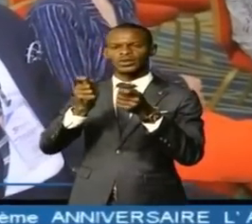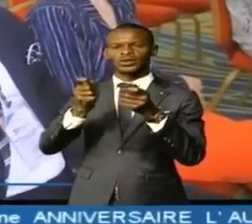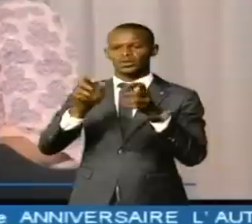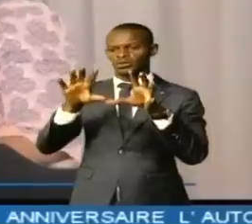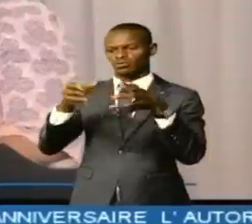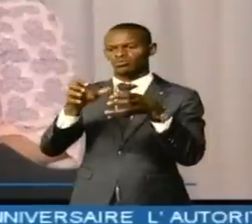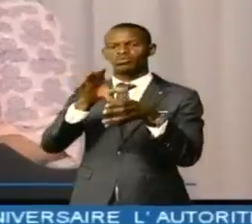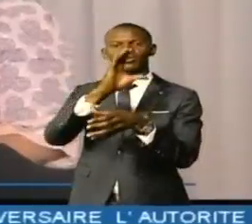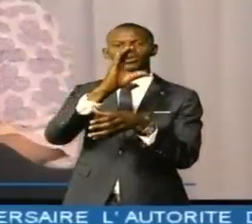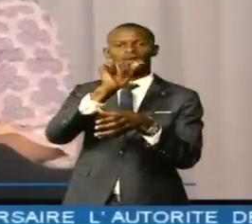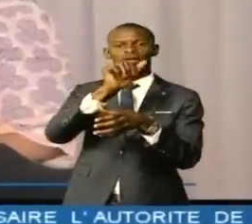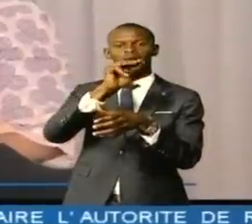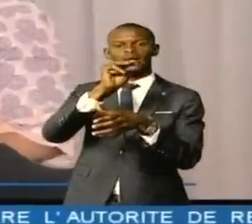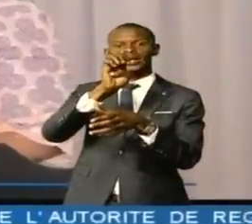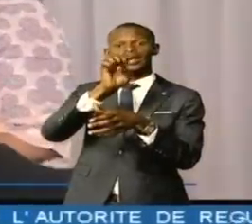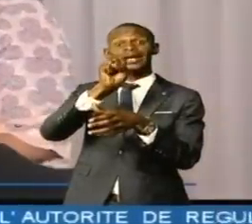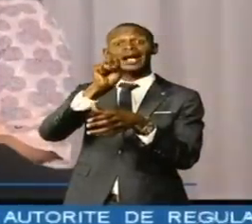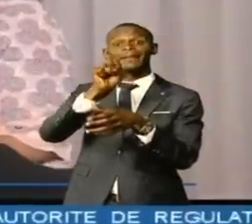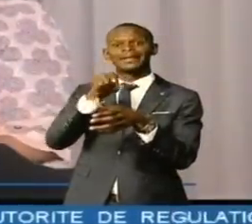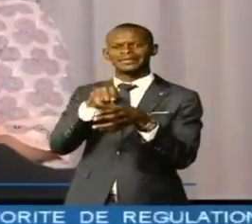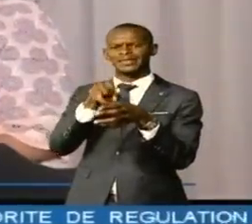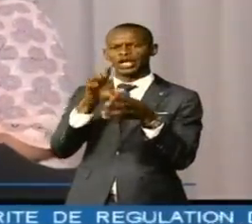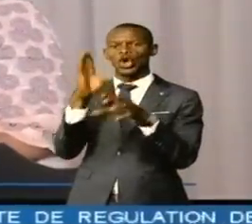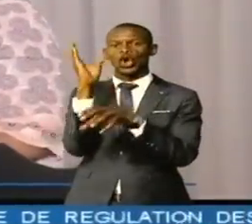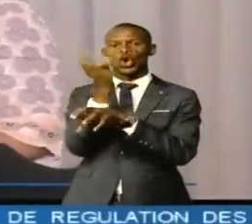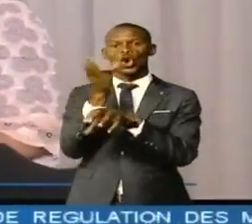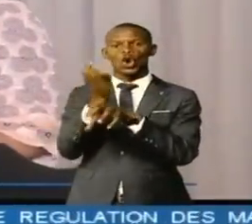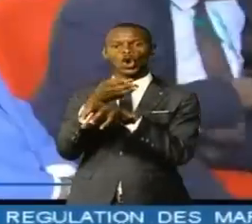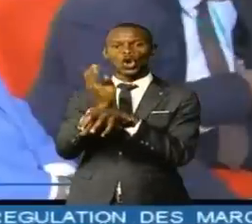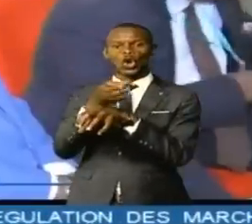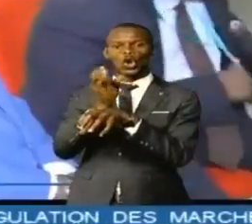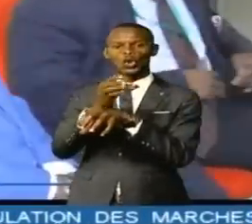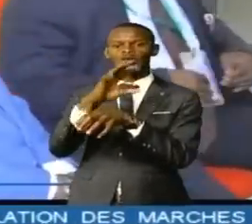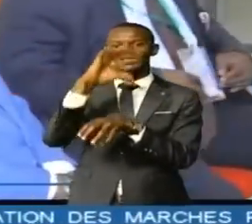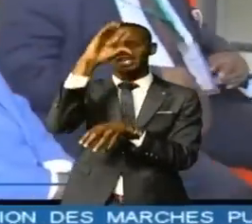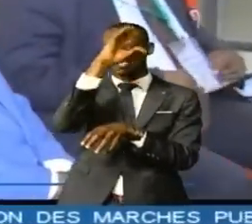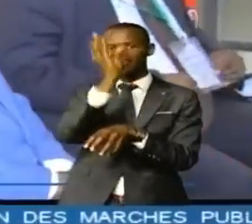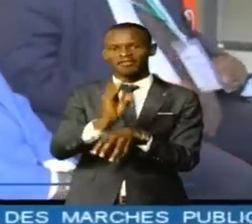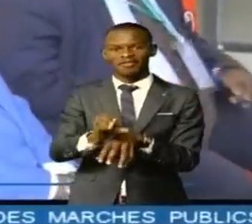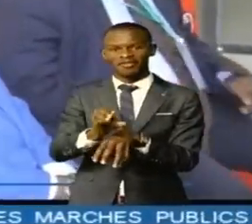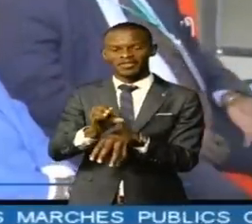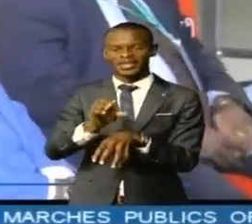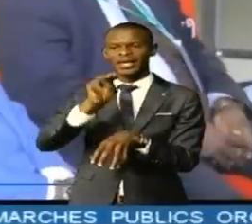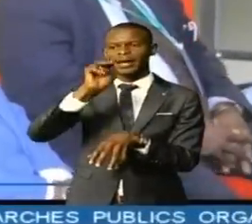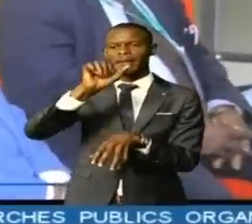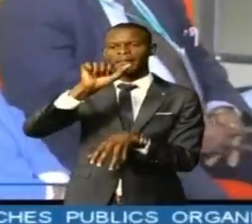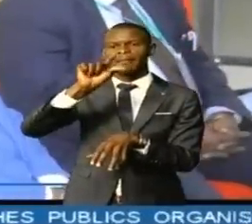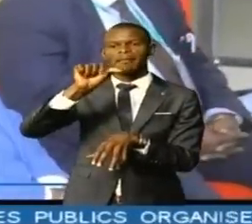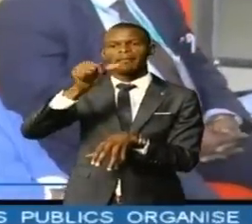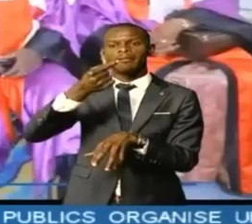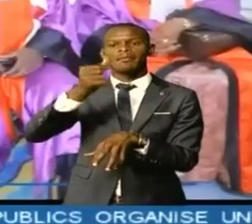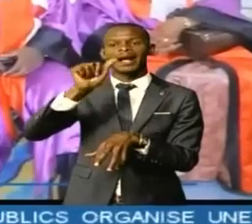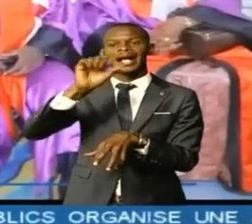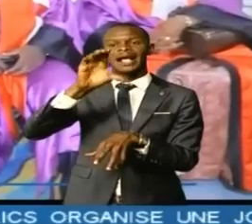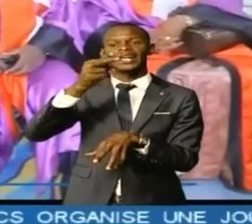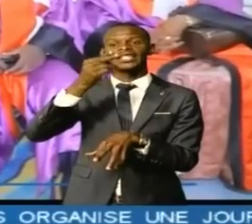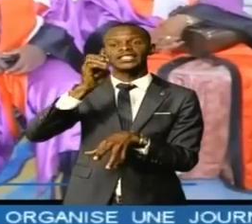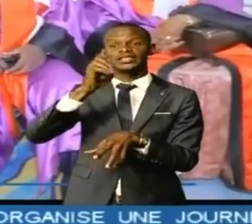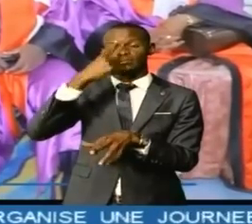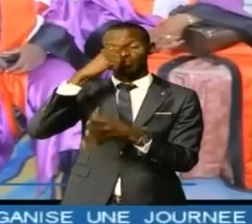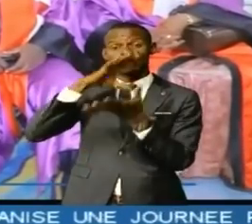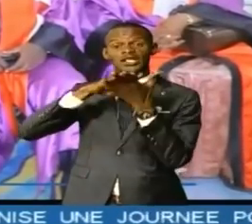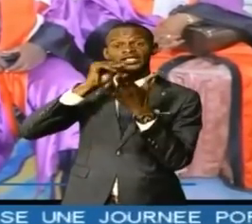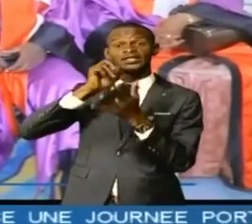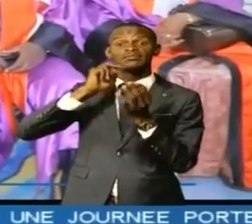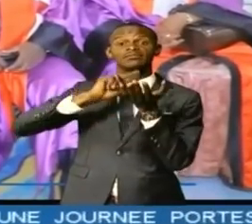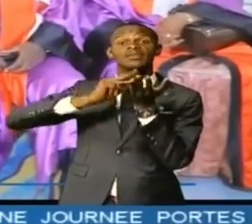résolution de la 39e session du Conseil des ministres du Conseil africain et malgache pour l'enseignement supérieur CAMES qui s'est tenue à Kinshasa